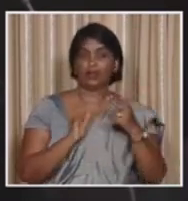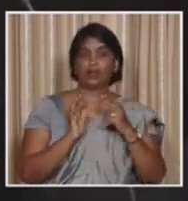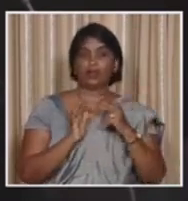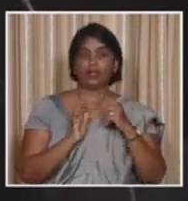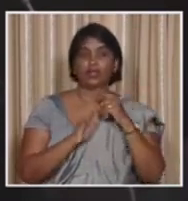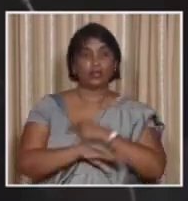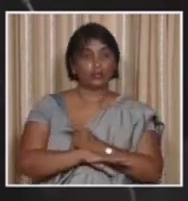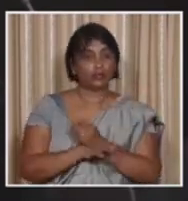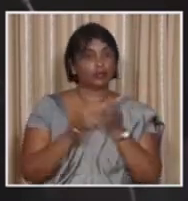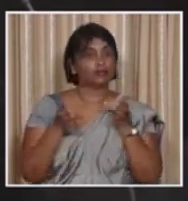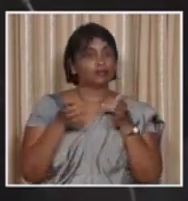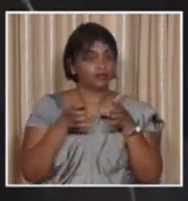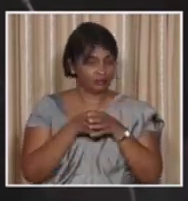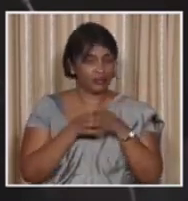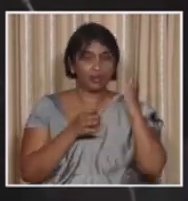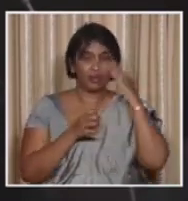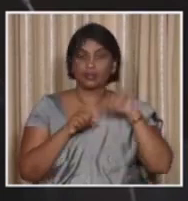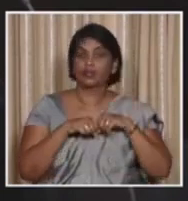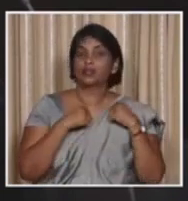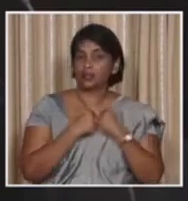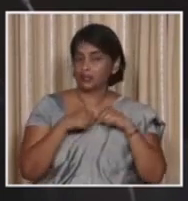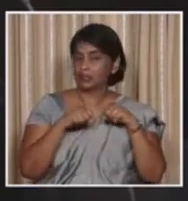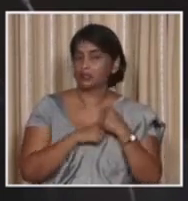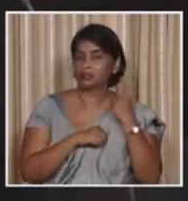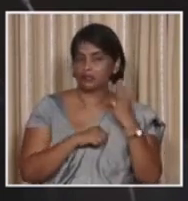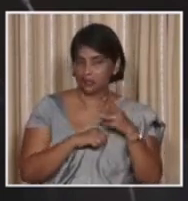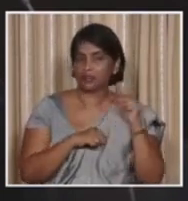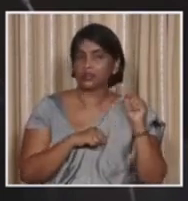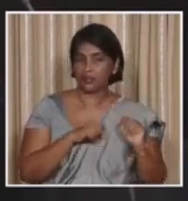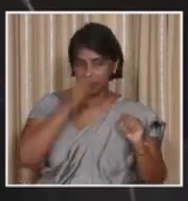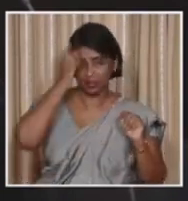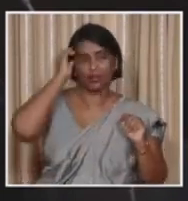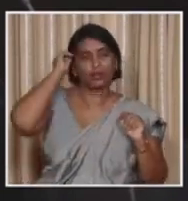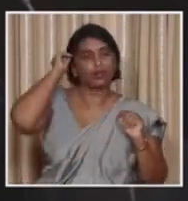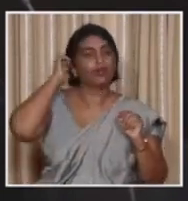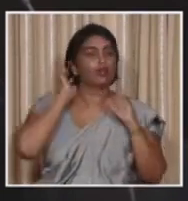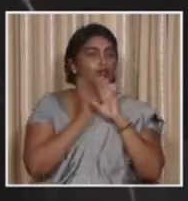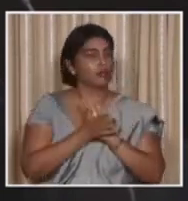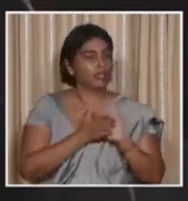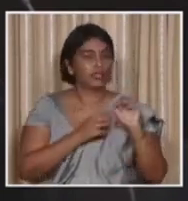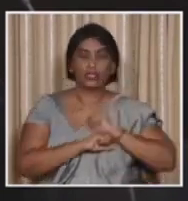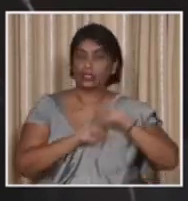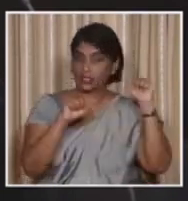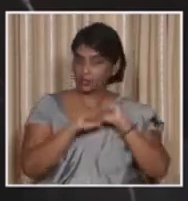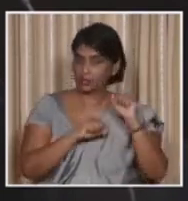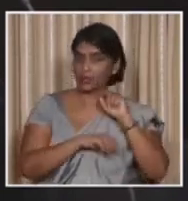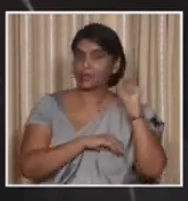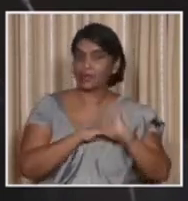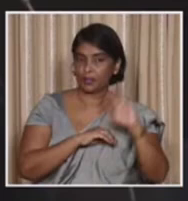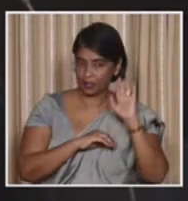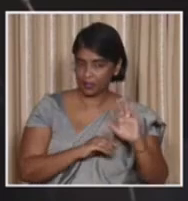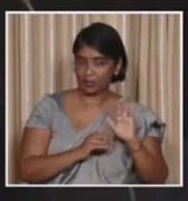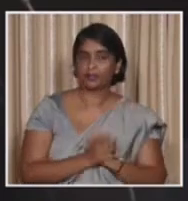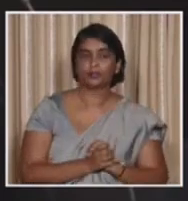ජන බලවේගයට සම්බන්ධ කාන්තා සංවිධාන කිහිපයක් ඉතාමත්ම සාමකාමී උද්ඝෝෂණයක් සංවිධානය